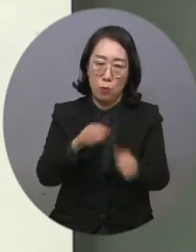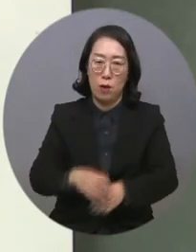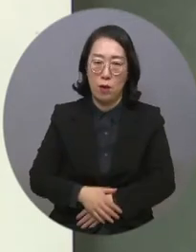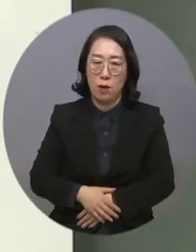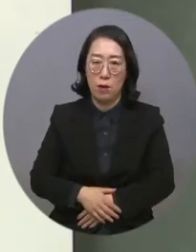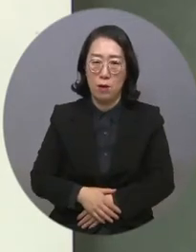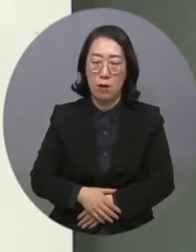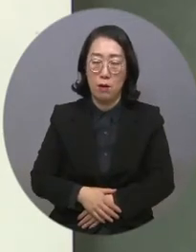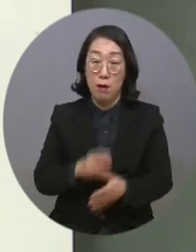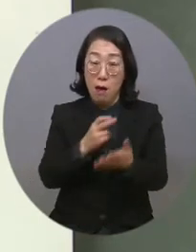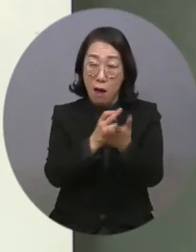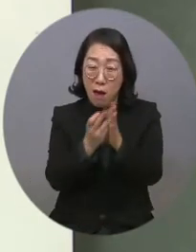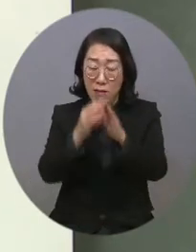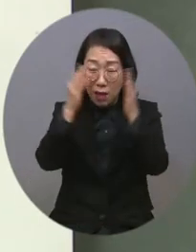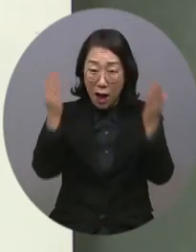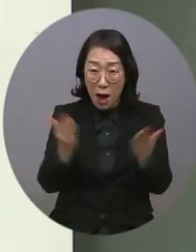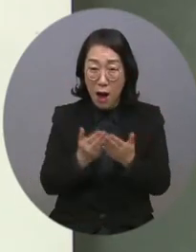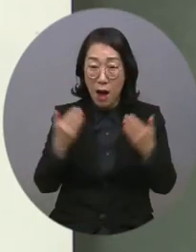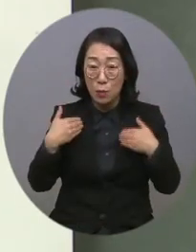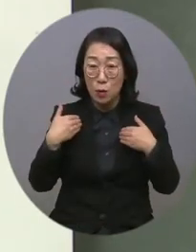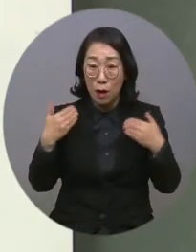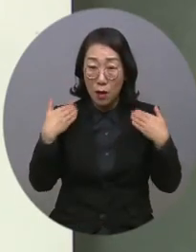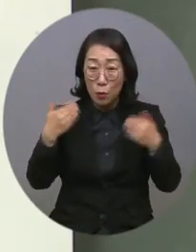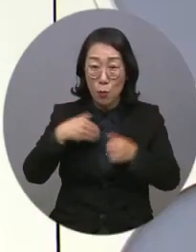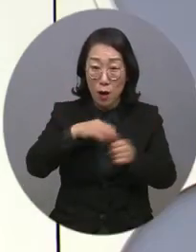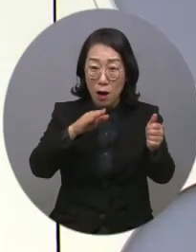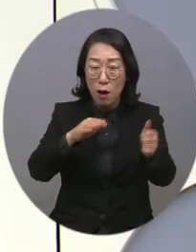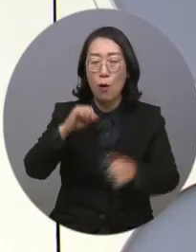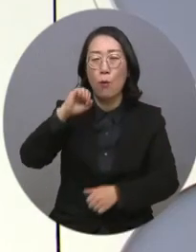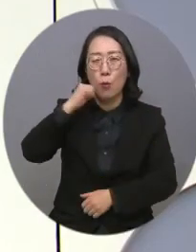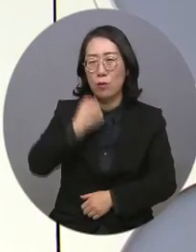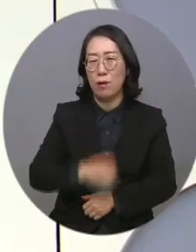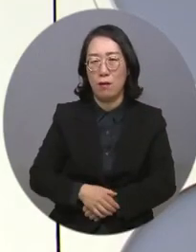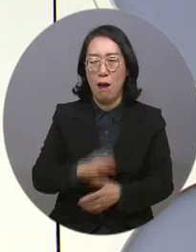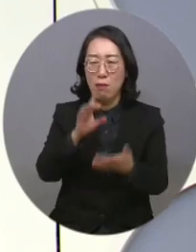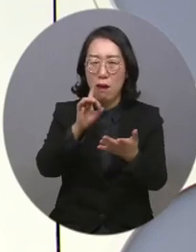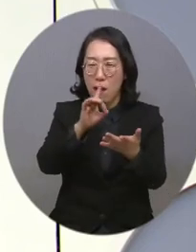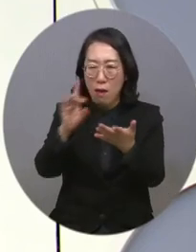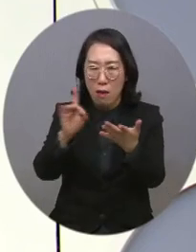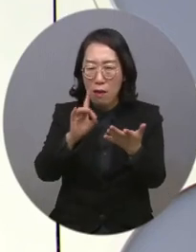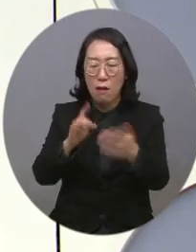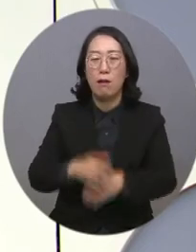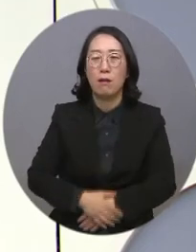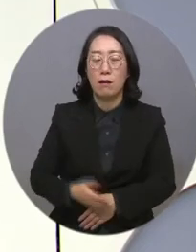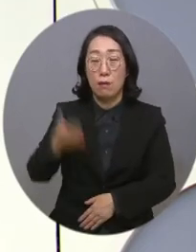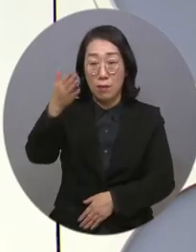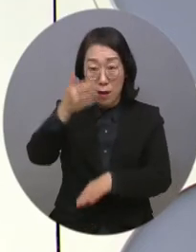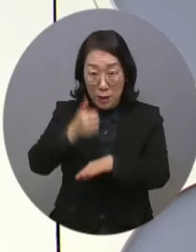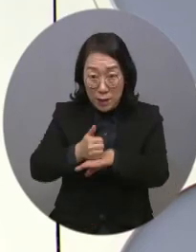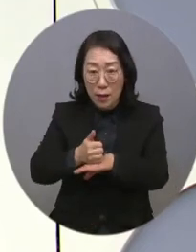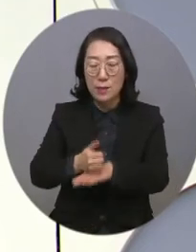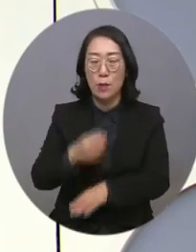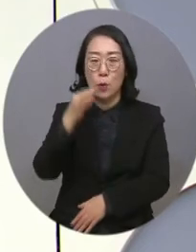예. 되게 뭐 그런 것들이 이제 가장 힘들었는데 그러나 끝까지 호기심을